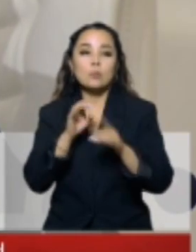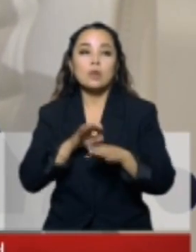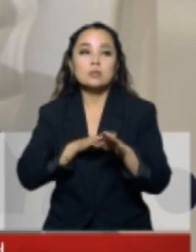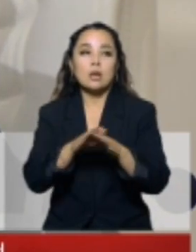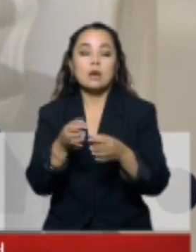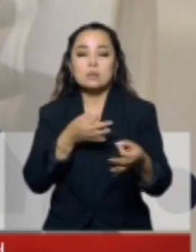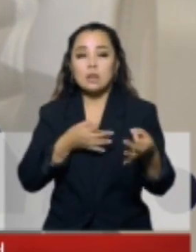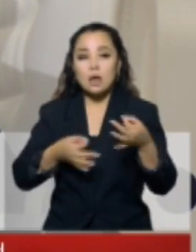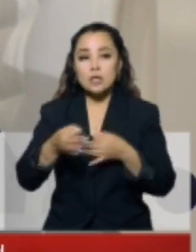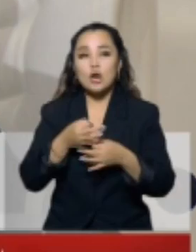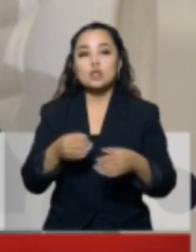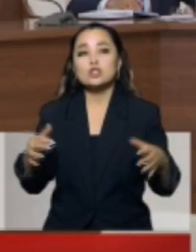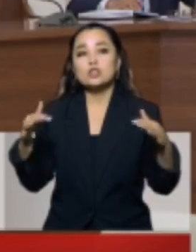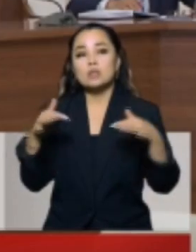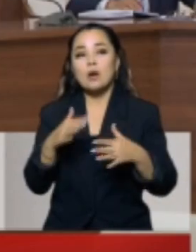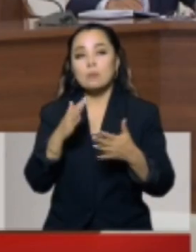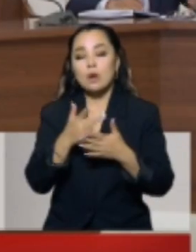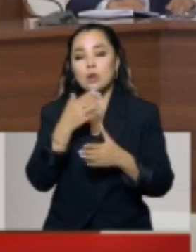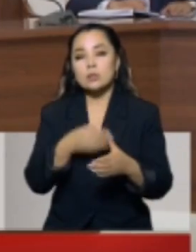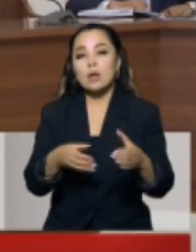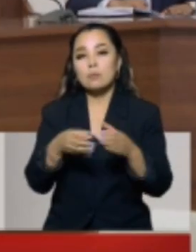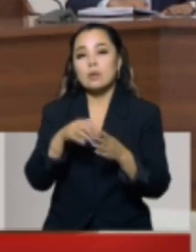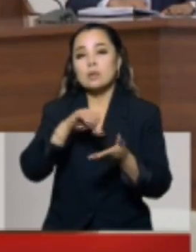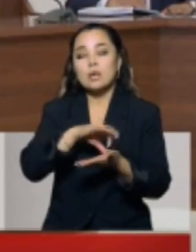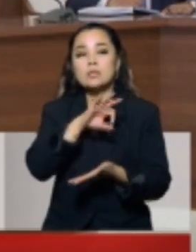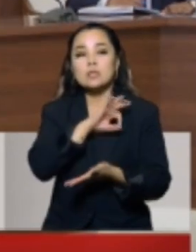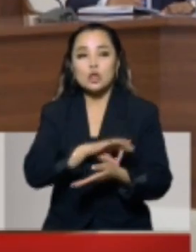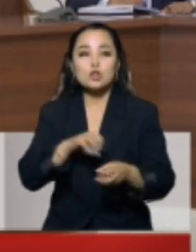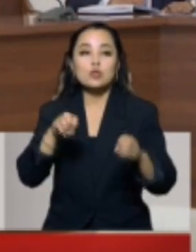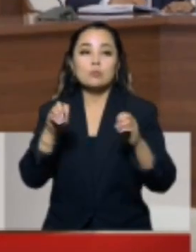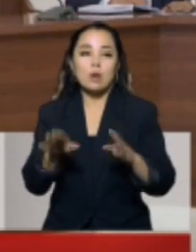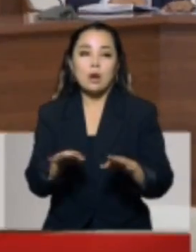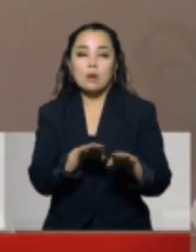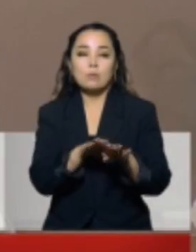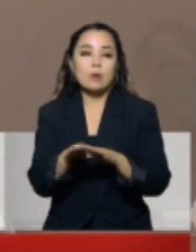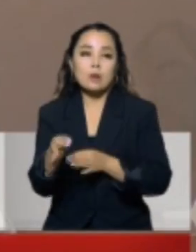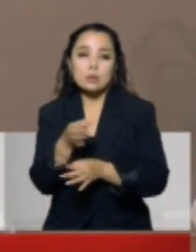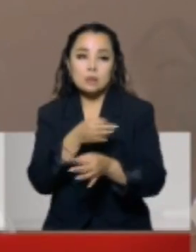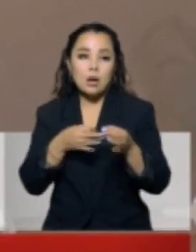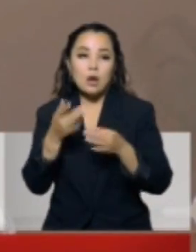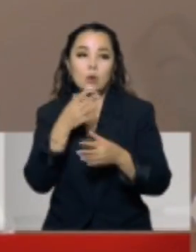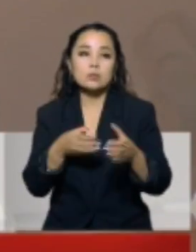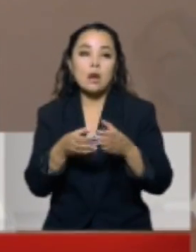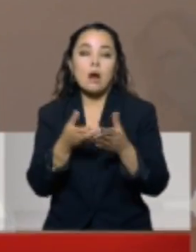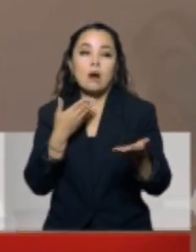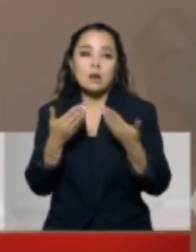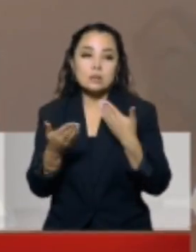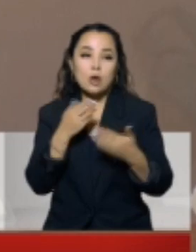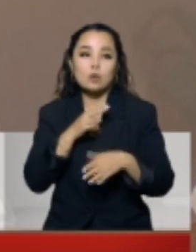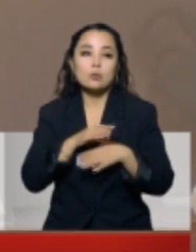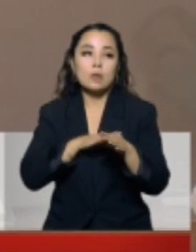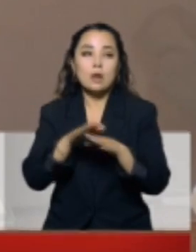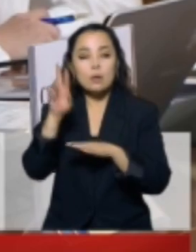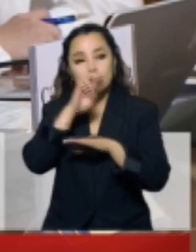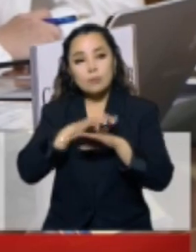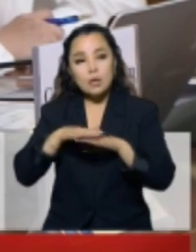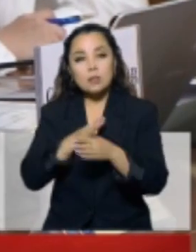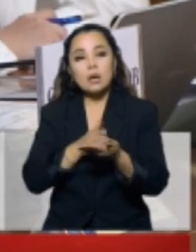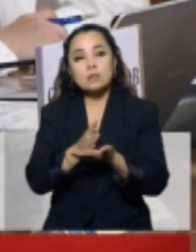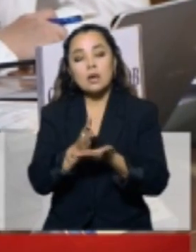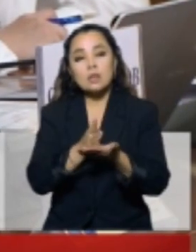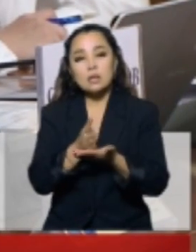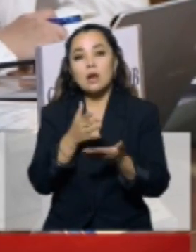талқыланды. Жиналғандар ұлт бірлігін нығайту бойынша тиімді шешімдерді ортаға салып, ұлтаралық қатынастар саласында мемлекеттік